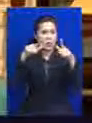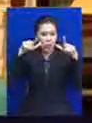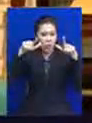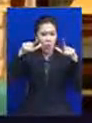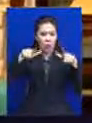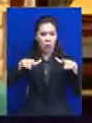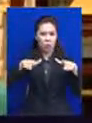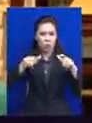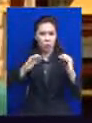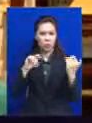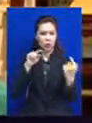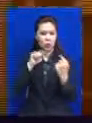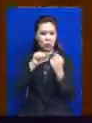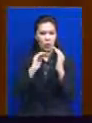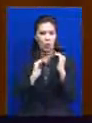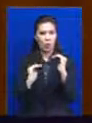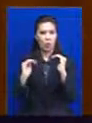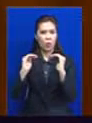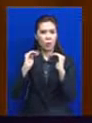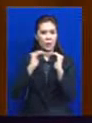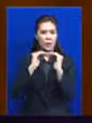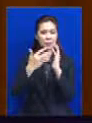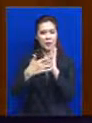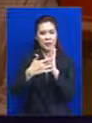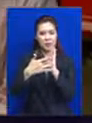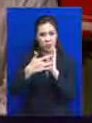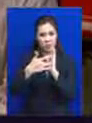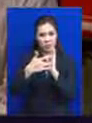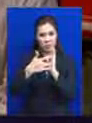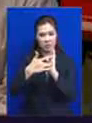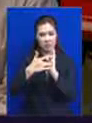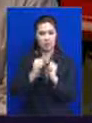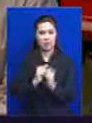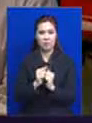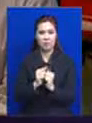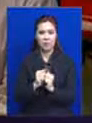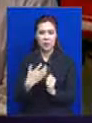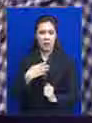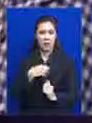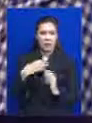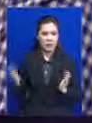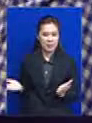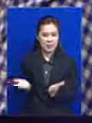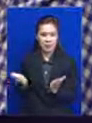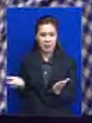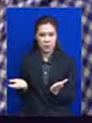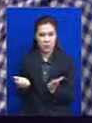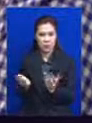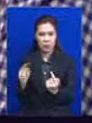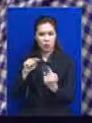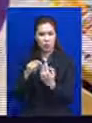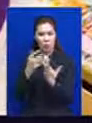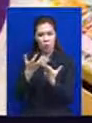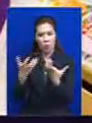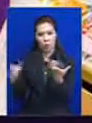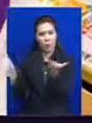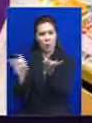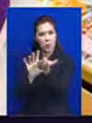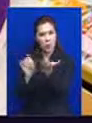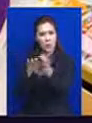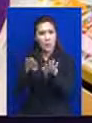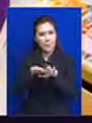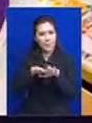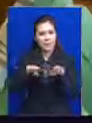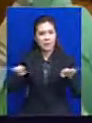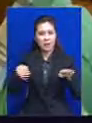การเข้าถึงเทคโนโลยีของผู้ประกอบการโอท็อปที่สำคัญก็เพื่อต้องการสนับสนุนการยกระดับโอท็อปให้มีคุณภาพและมาตรฐาน